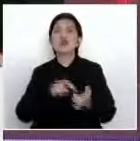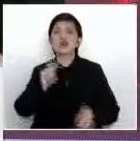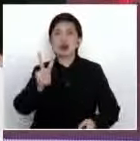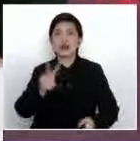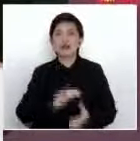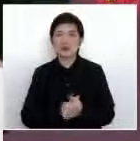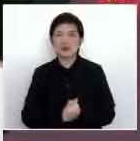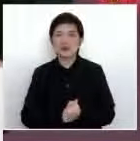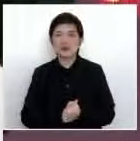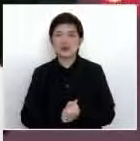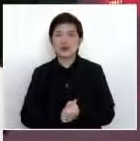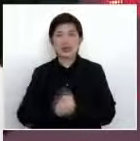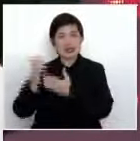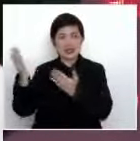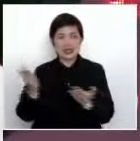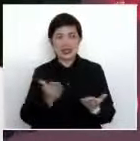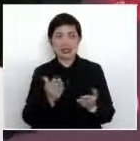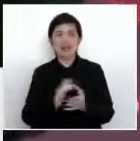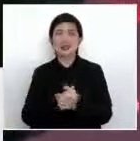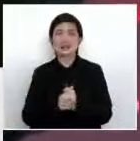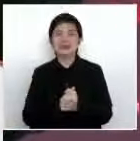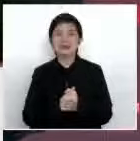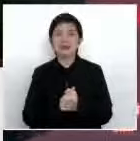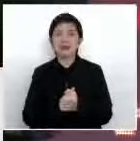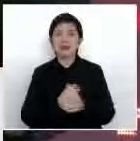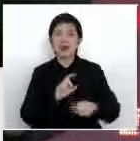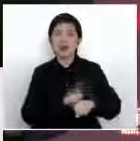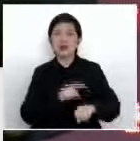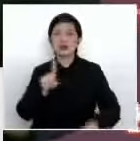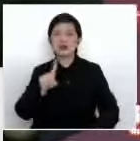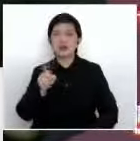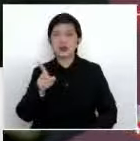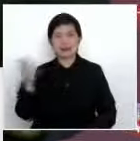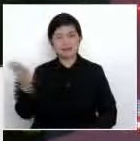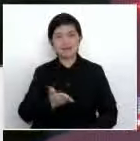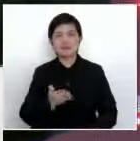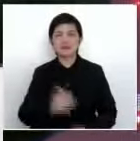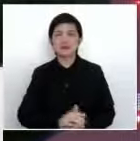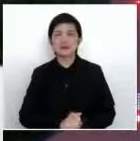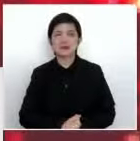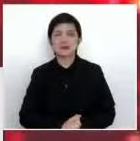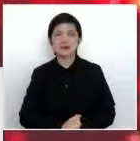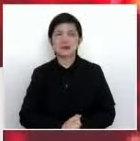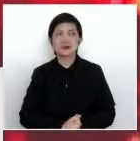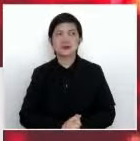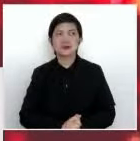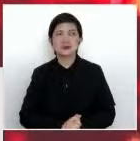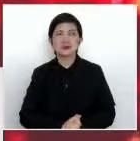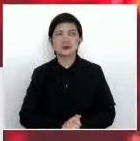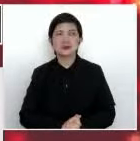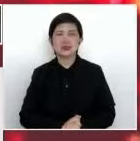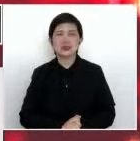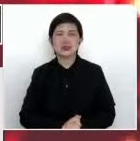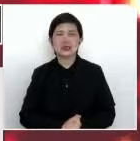tanggapan kedua calon gubernur nomor 1 dan 3 waktunya 1 menit kami persilakan baik baik